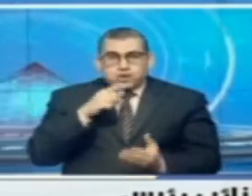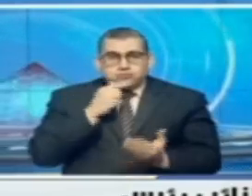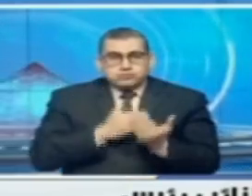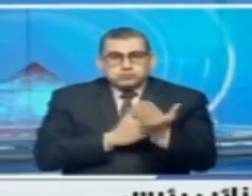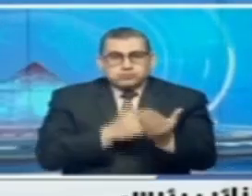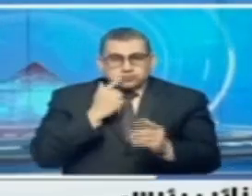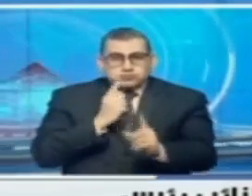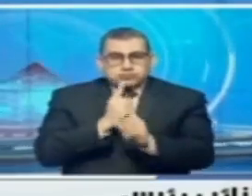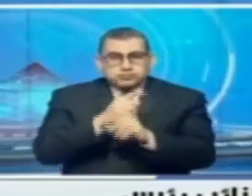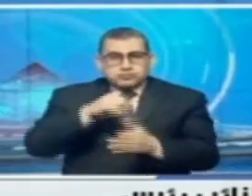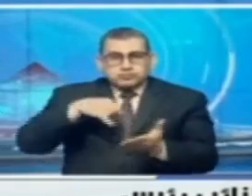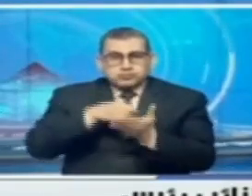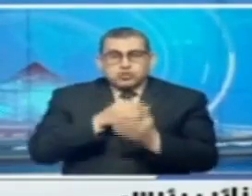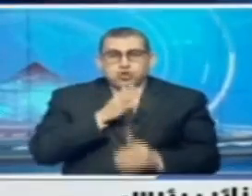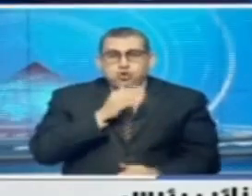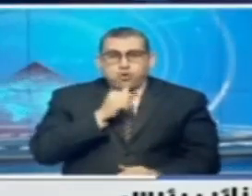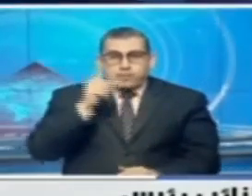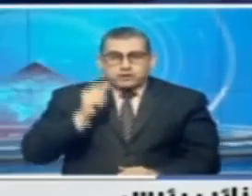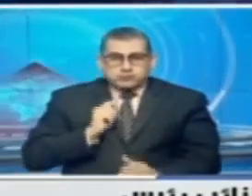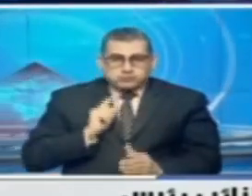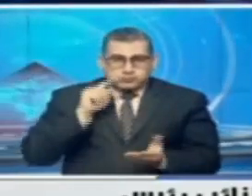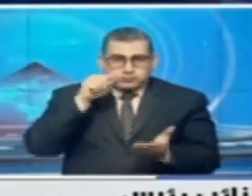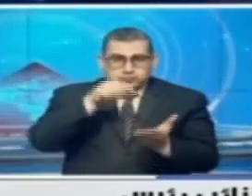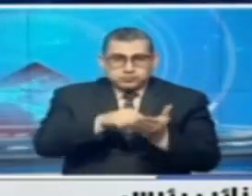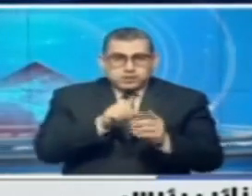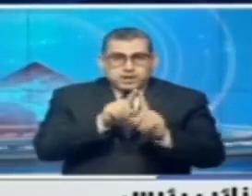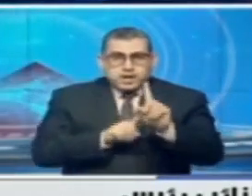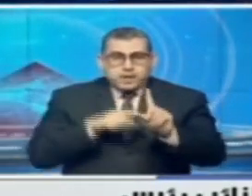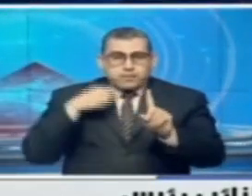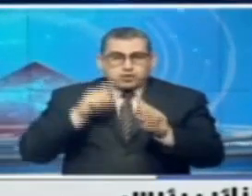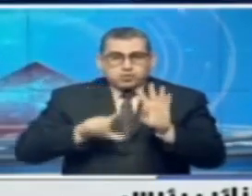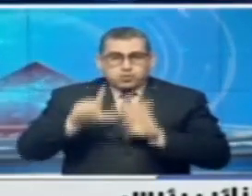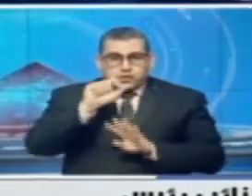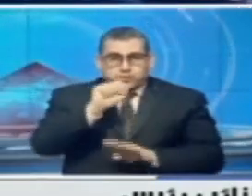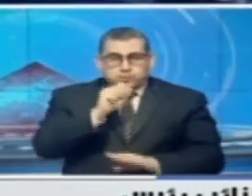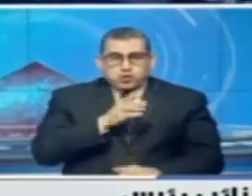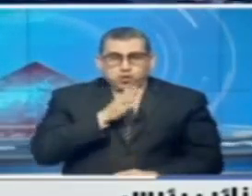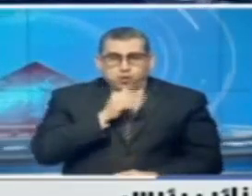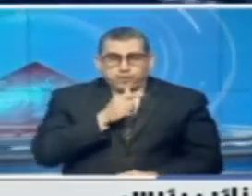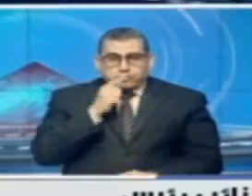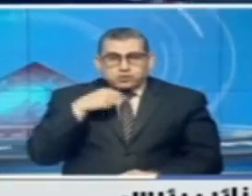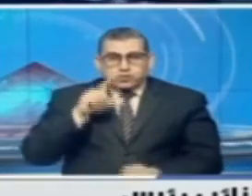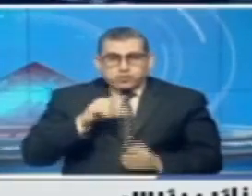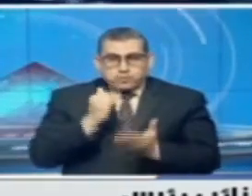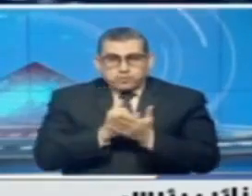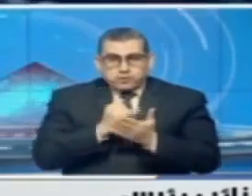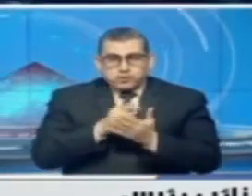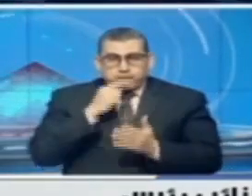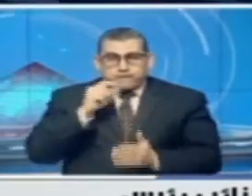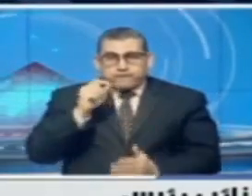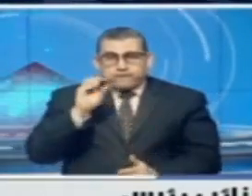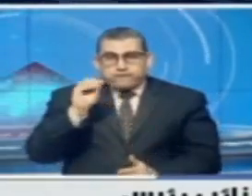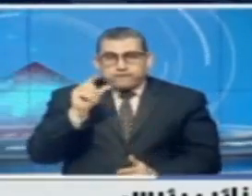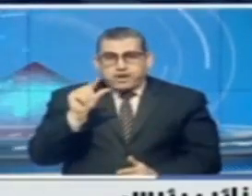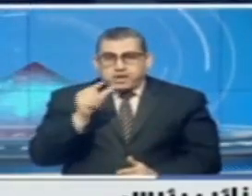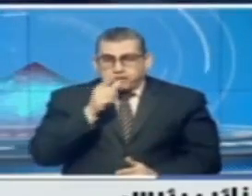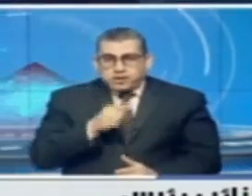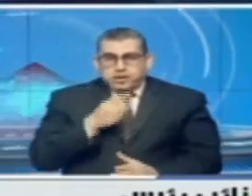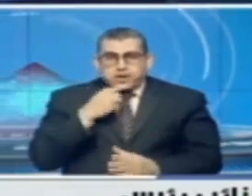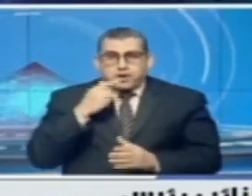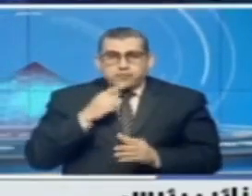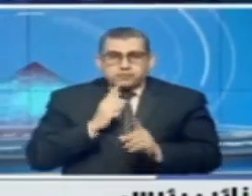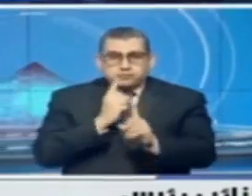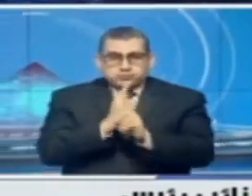خلال لقائه بالعاصمة العمانية مسقط مع نائب رئيس الوزراء العماني لشؤون مجلس الوزراء فهد بن محمود آل